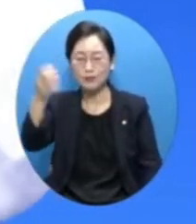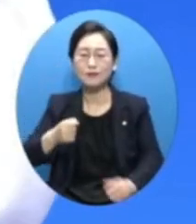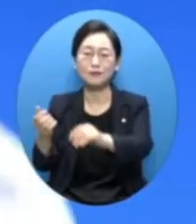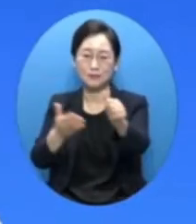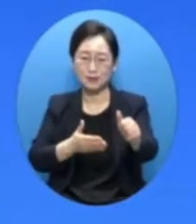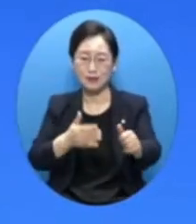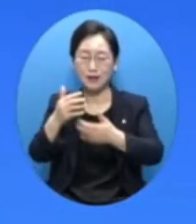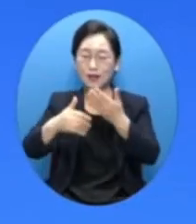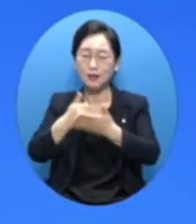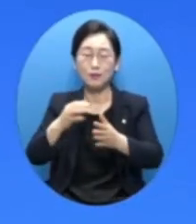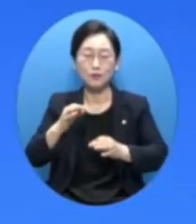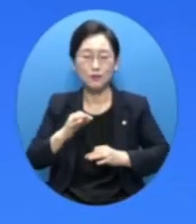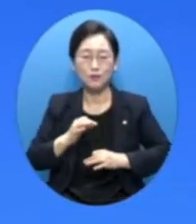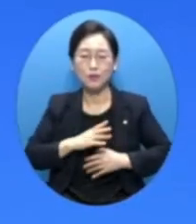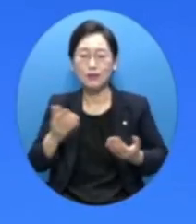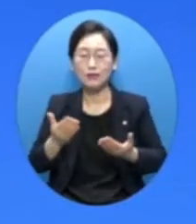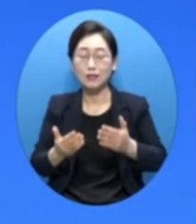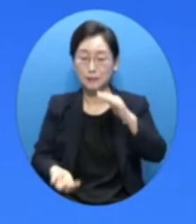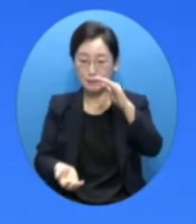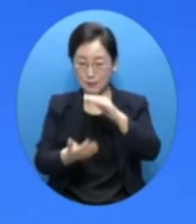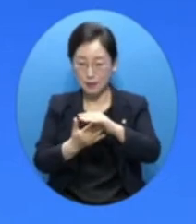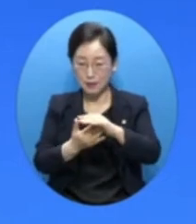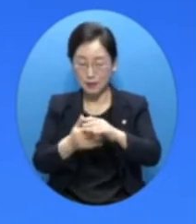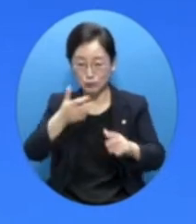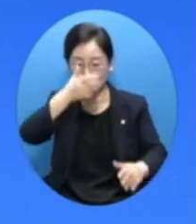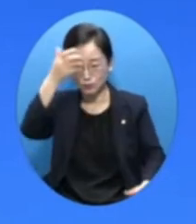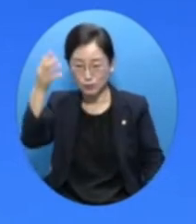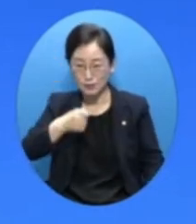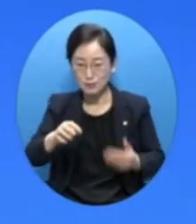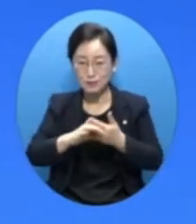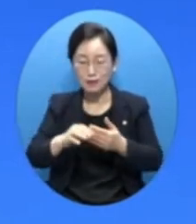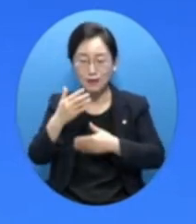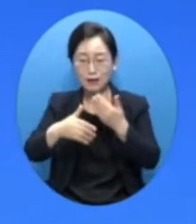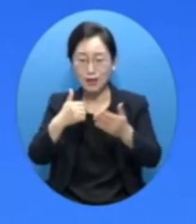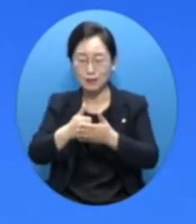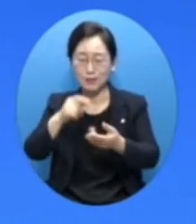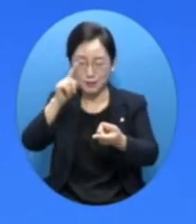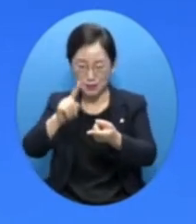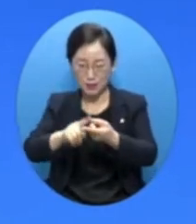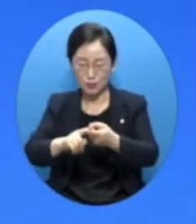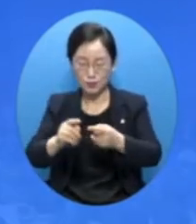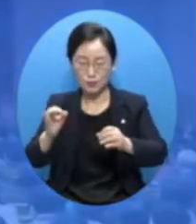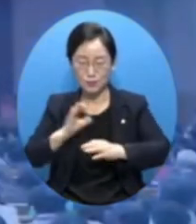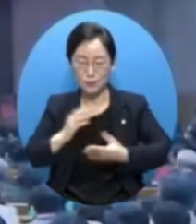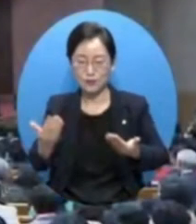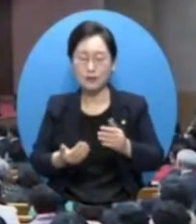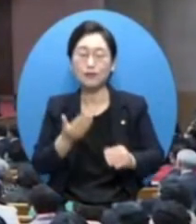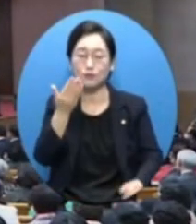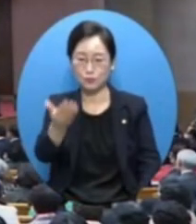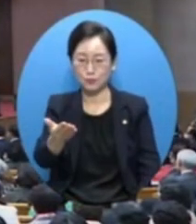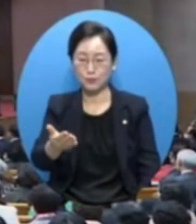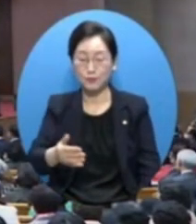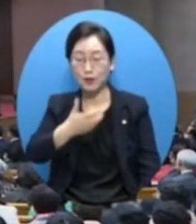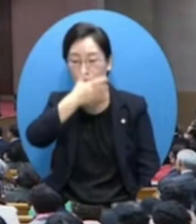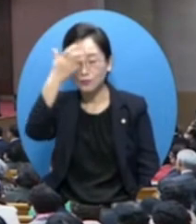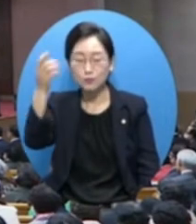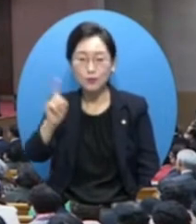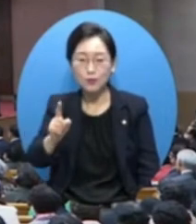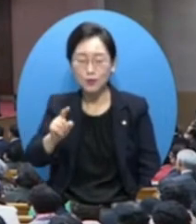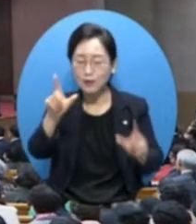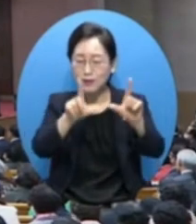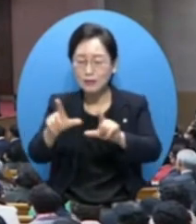하나님께서 놀라운 일을 하신다는 꿈을 꾸고 나가면 하나님께서 꿈을 통해서 놀라운 역사를 이루어 주실 것입니다. 꿈이란 삶에 대한